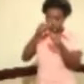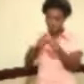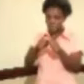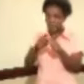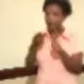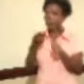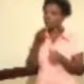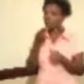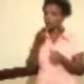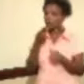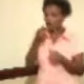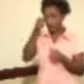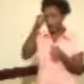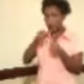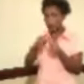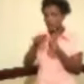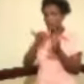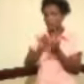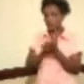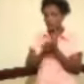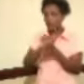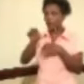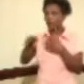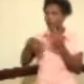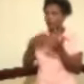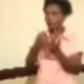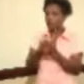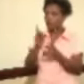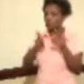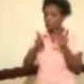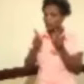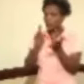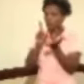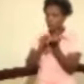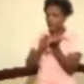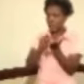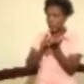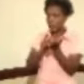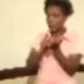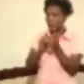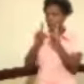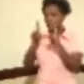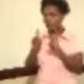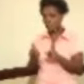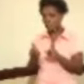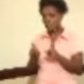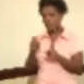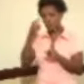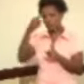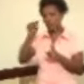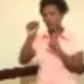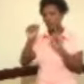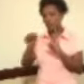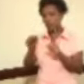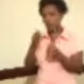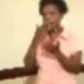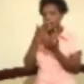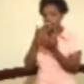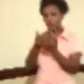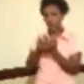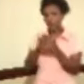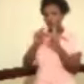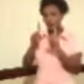applaudis au début et à la fin. Et m'a rappelé que journalistes, s'il vous plaît, posons question pour que nous capables d'équilibrer le débat, pour